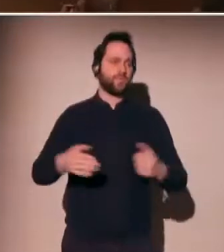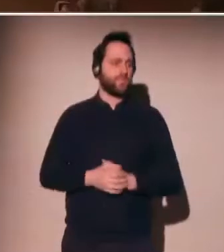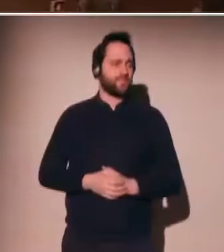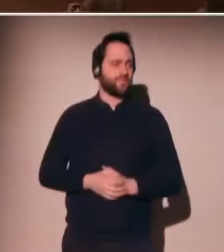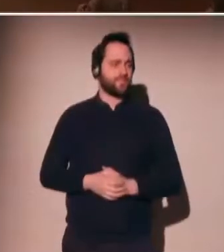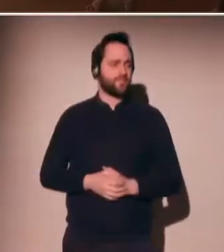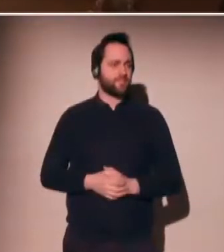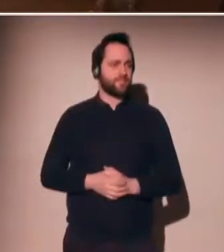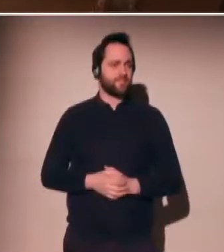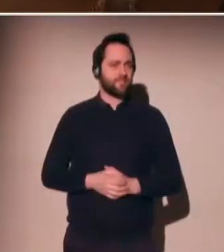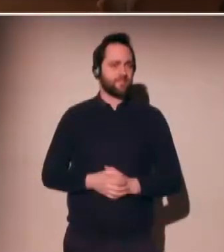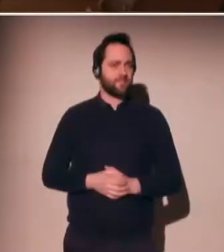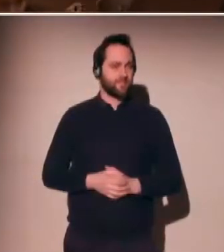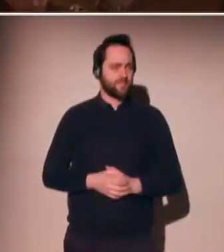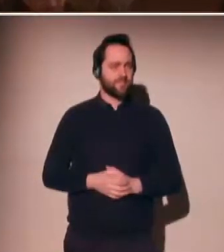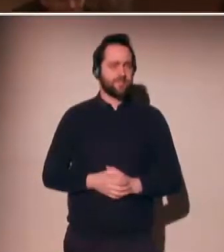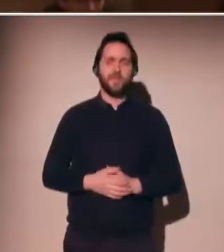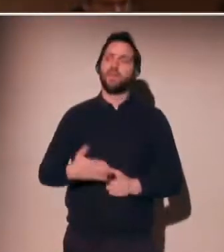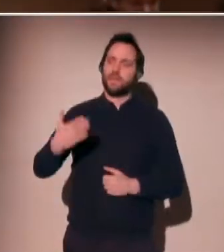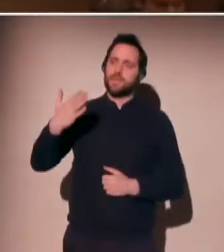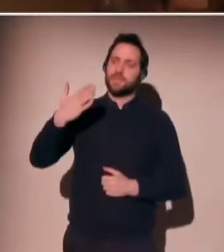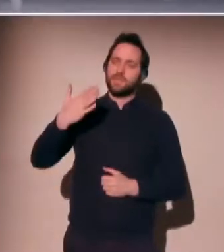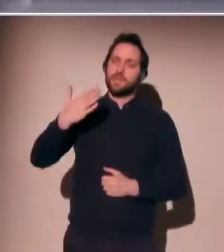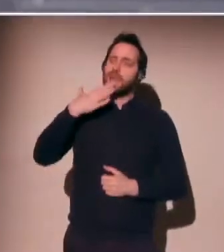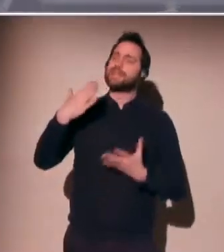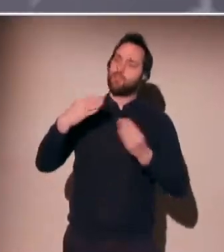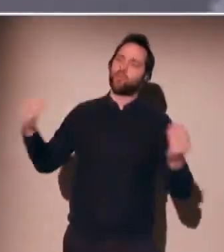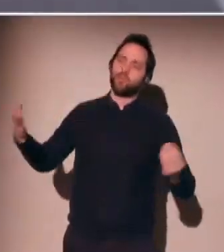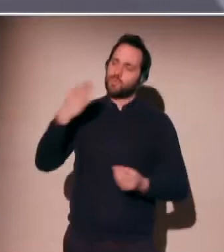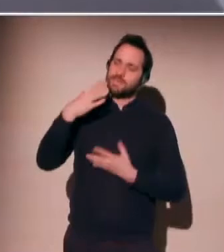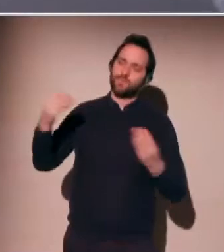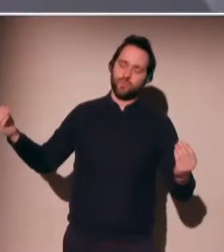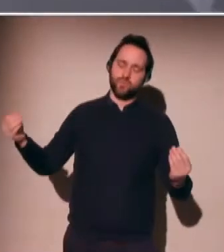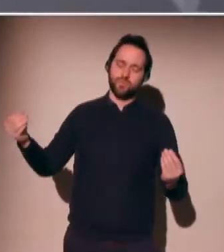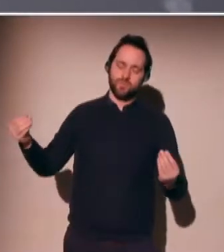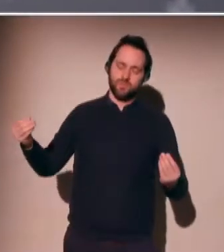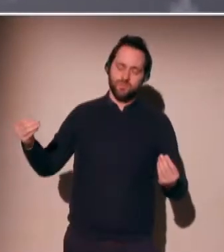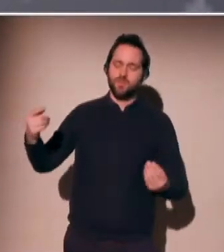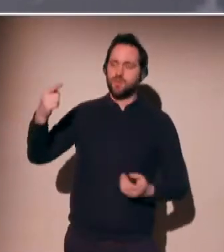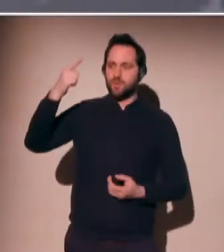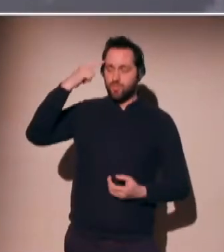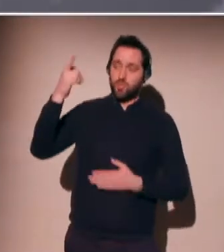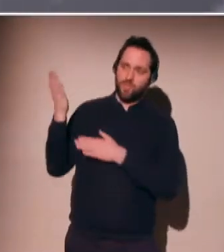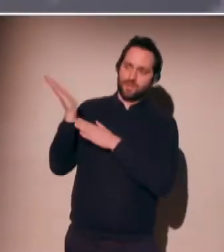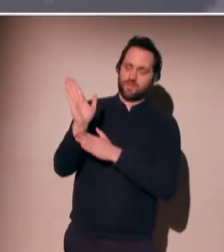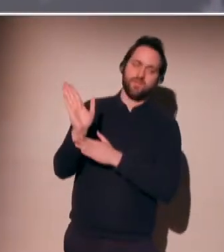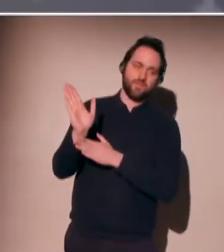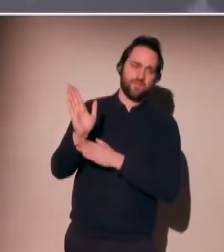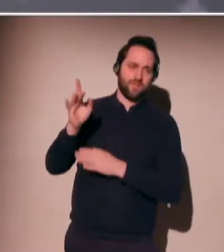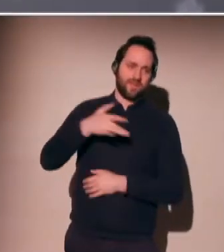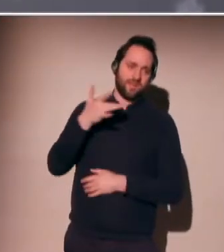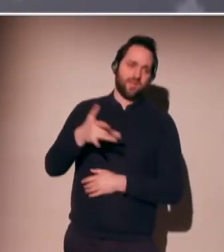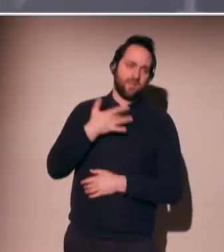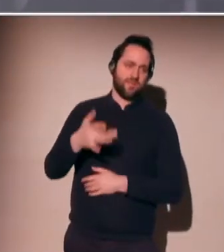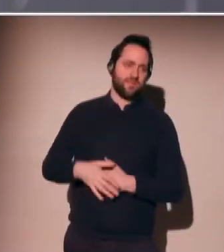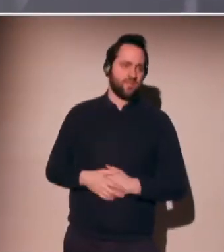Many thanks, Cathy. Many thanks for this very interesting. Merci, Cathy, pour cette présentation très, très